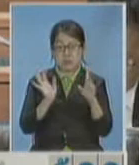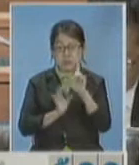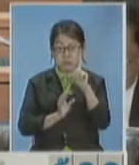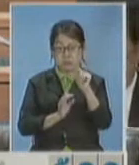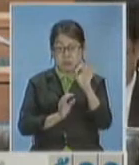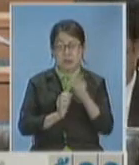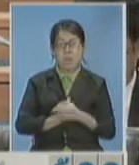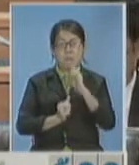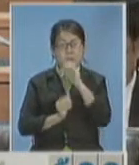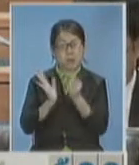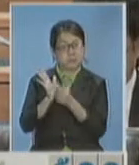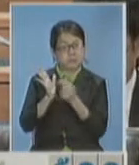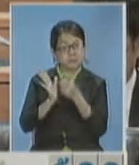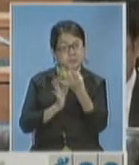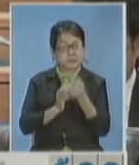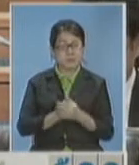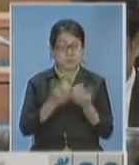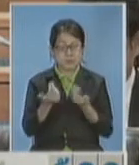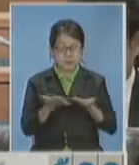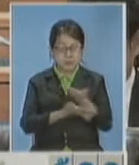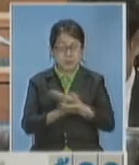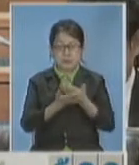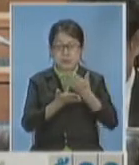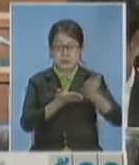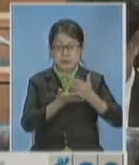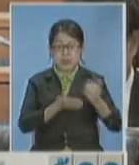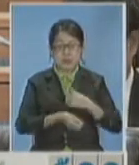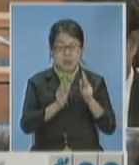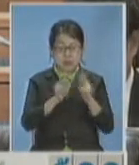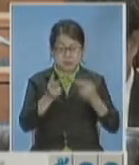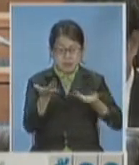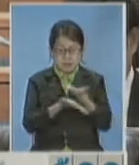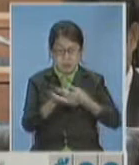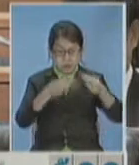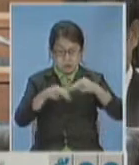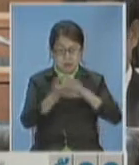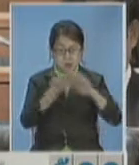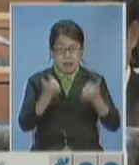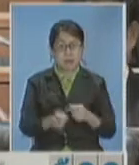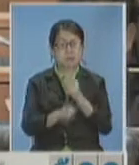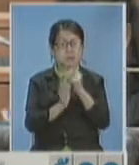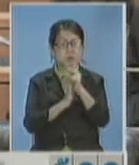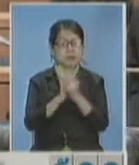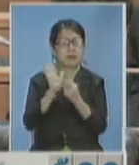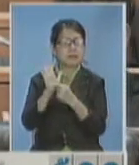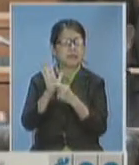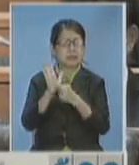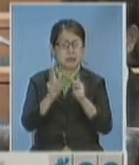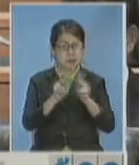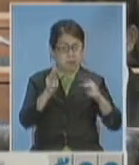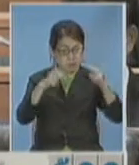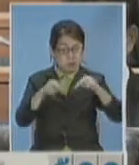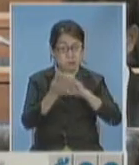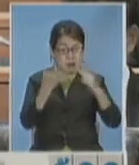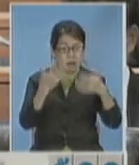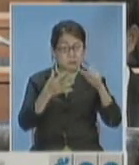พิจารณาร่างพระราชบัญญัติที่คณะกรรมาธิการพิจารณาเสร็จแล้วก็คือกฎหมายงบประมาณฉบับนี้ครับกรรมาธิการพิจารณาเส